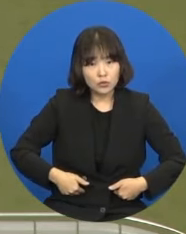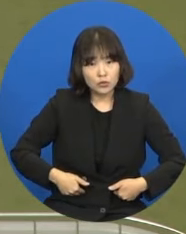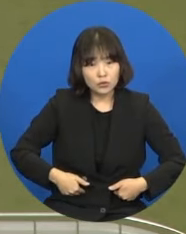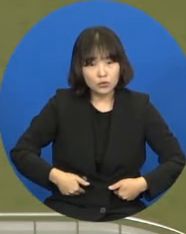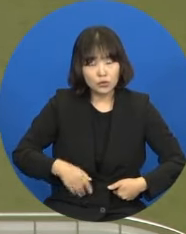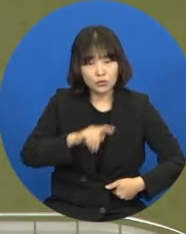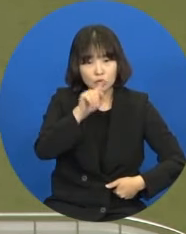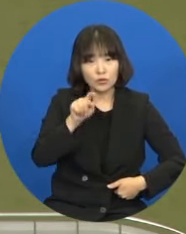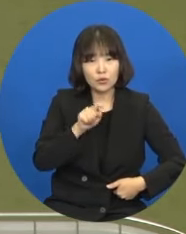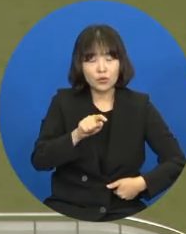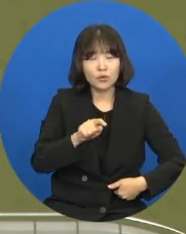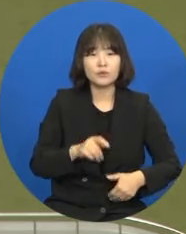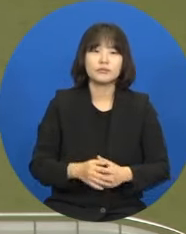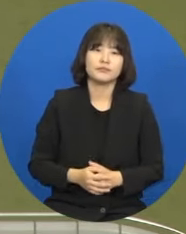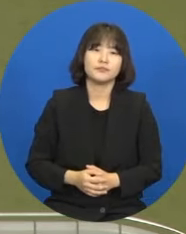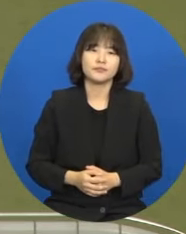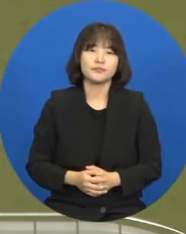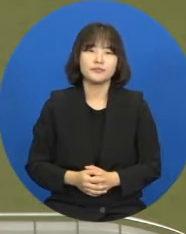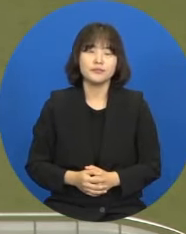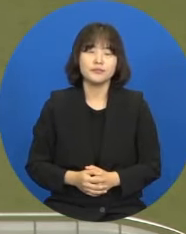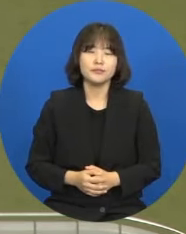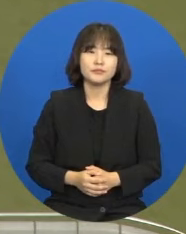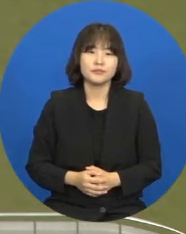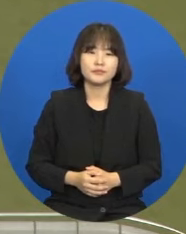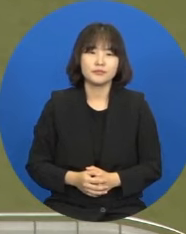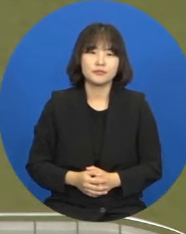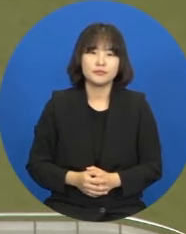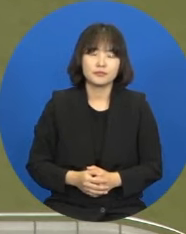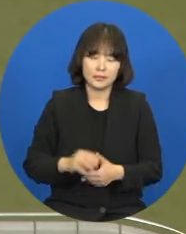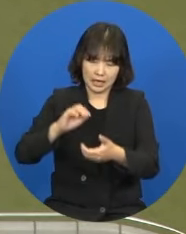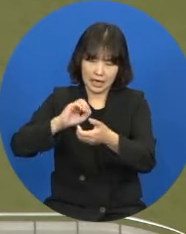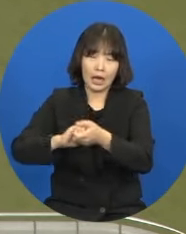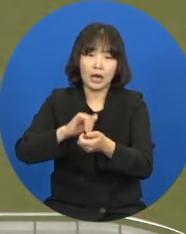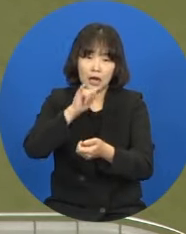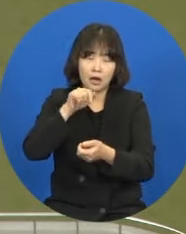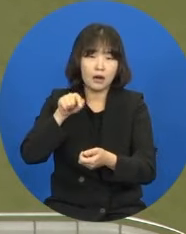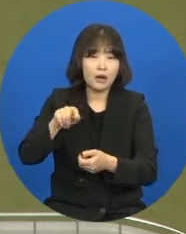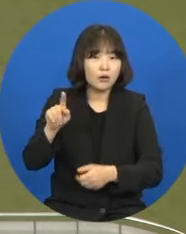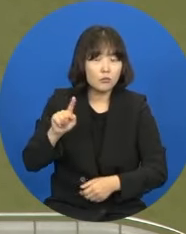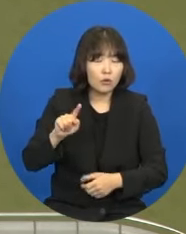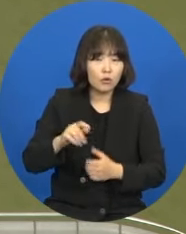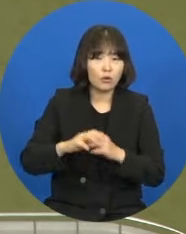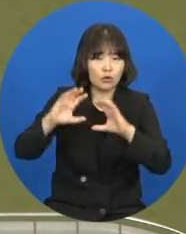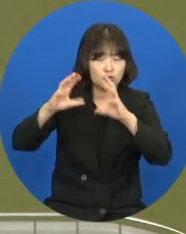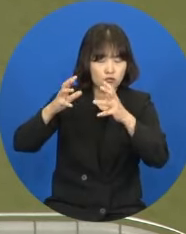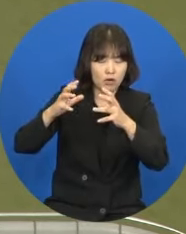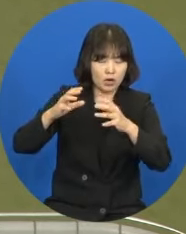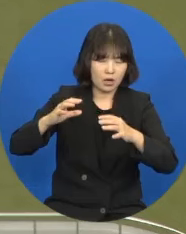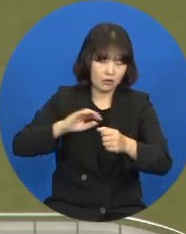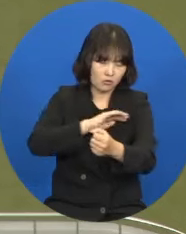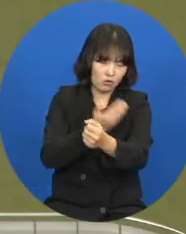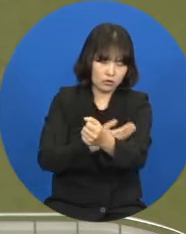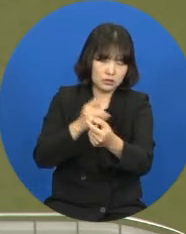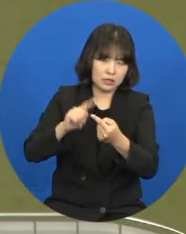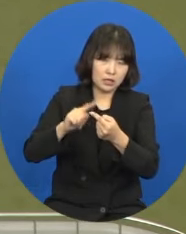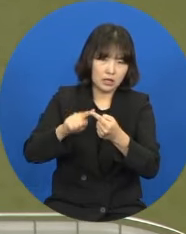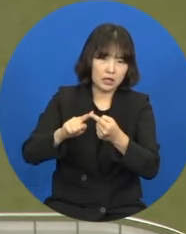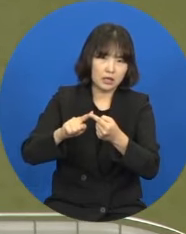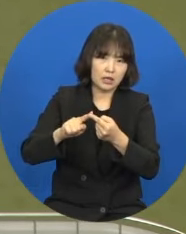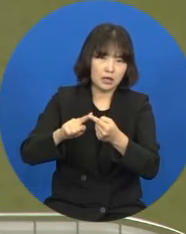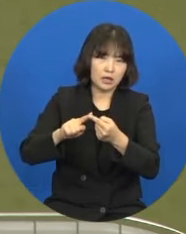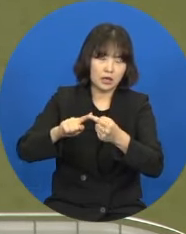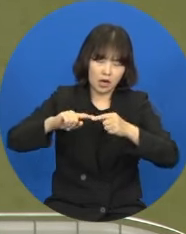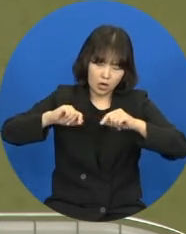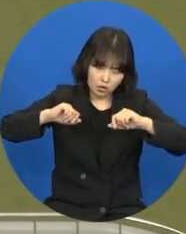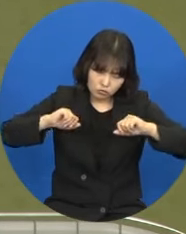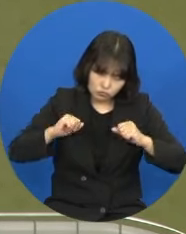마지노선이 있습니다 마진이 무엇이냐면 국가나 불의한 권위에 대한 순종이 하나님께 대한 불순종을 유발하기